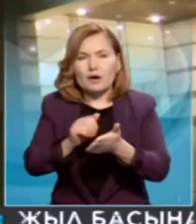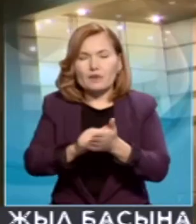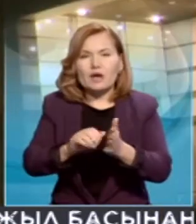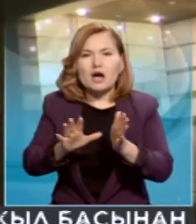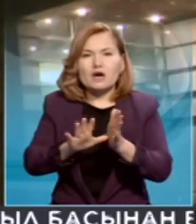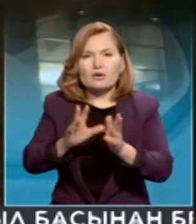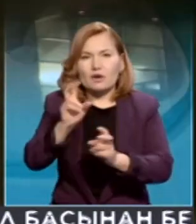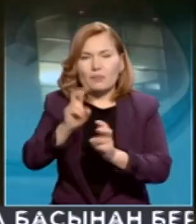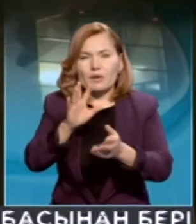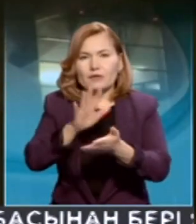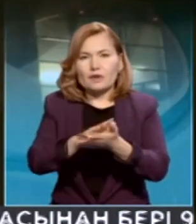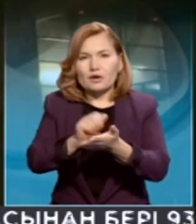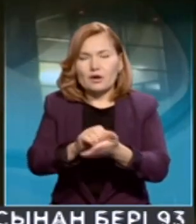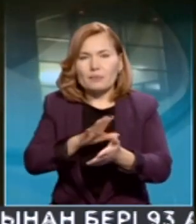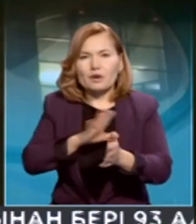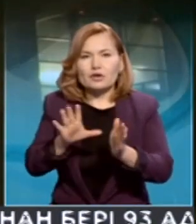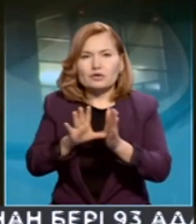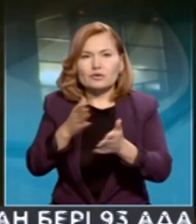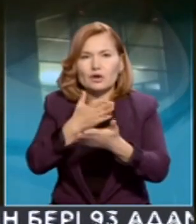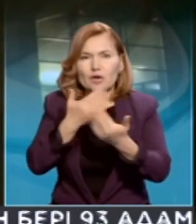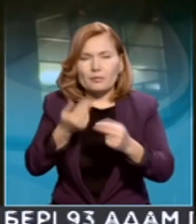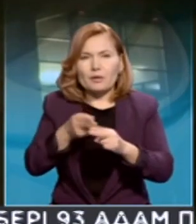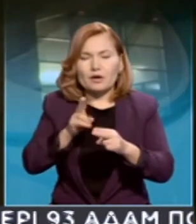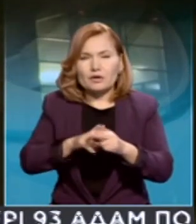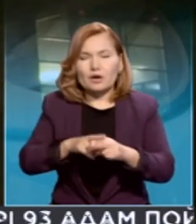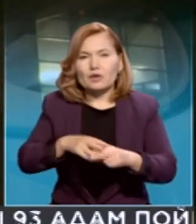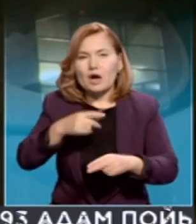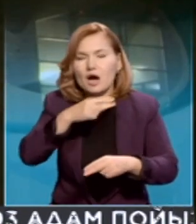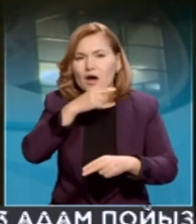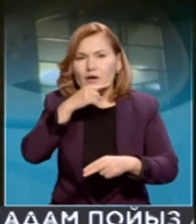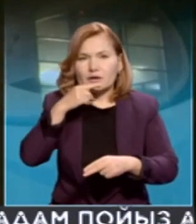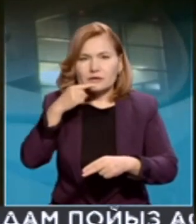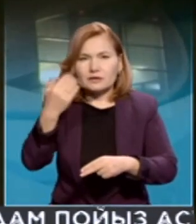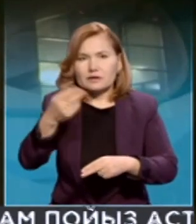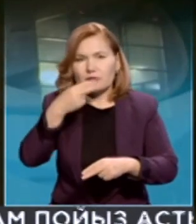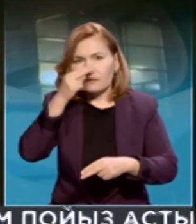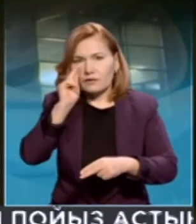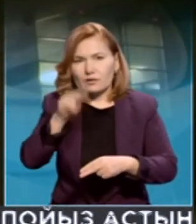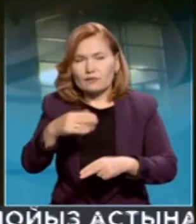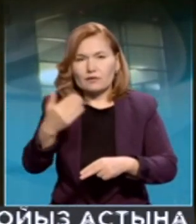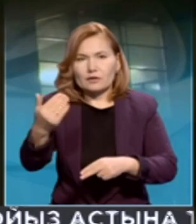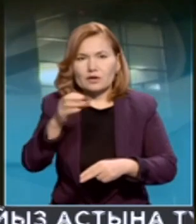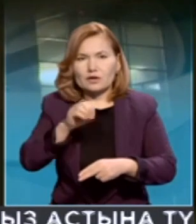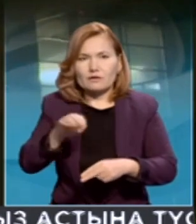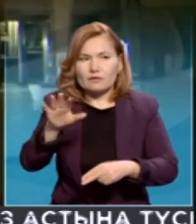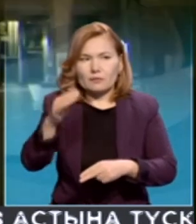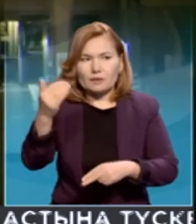пен батыс елдері Кремльдің әрекетін себепсіз басқыншылық соғыс деп сипаттайды.